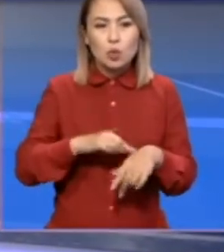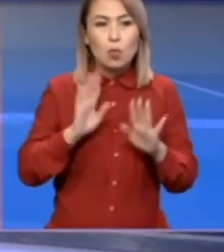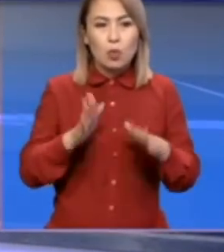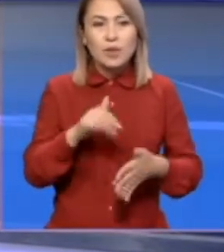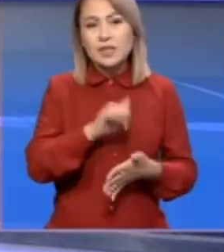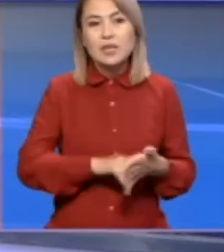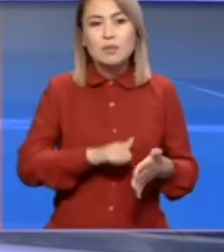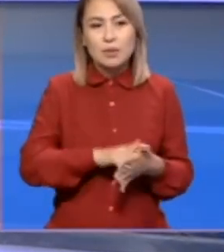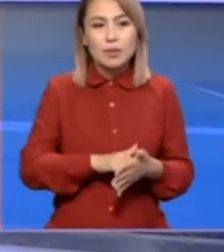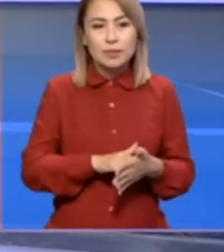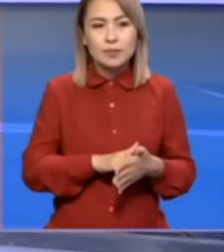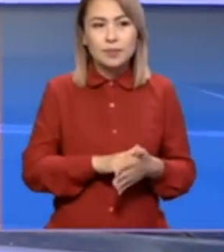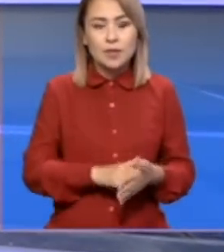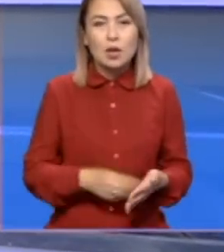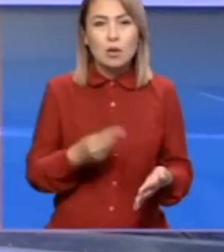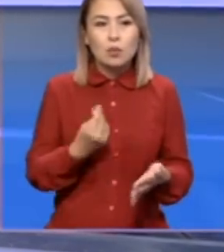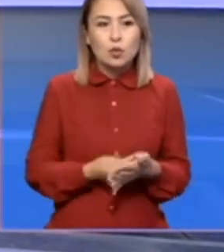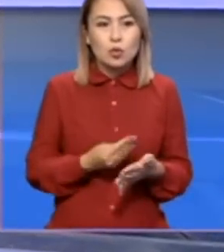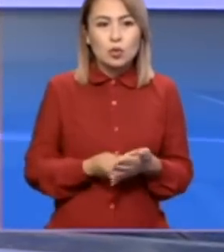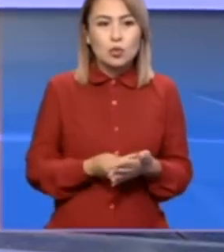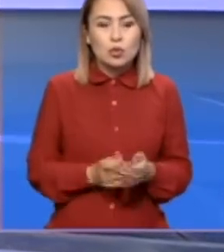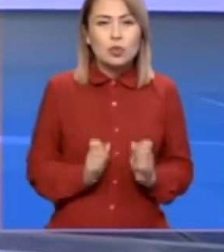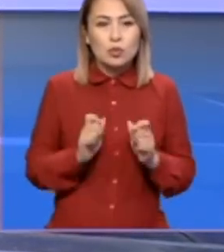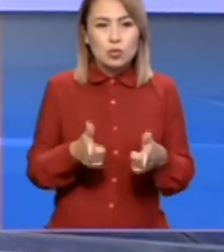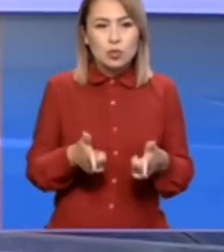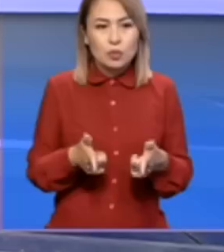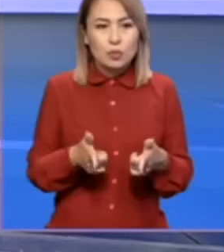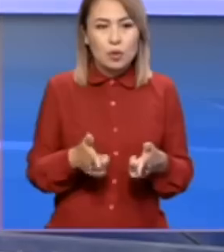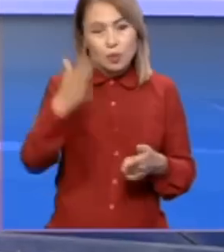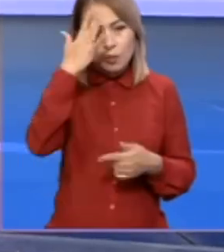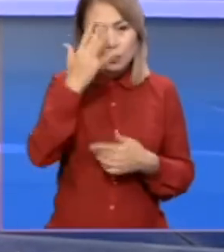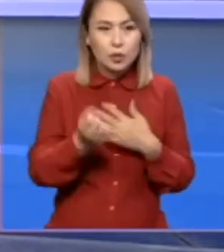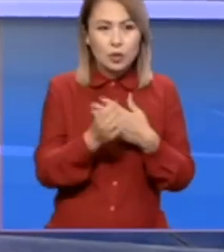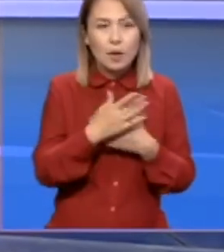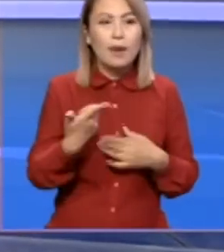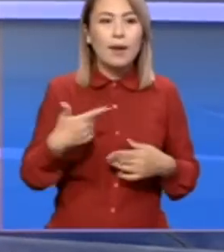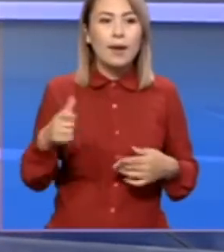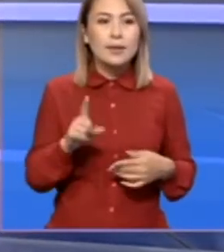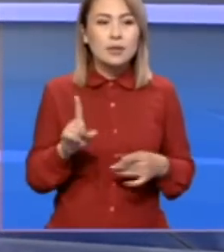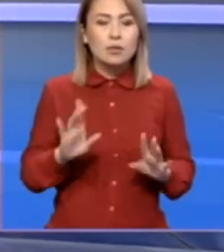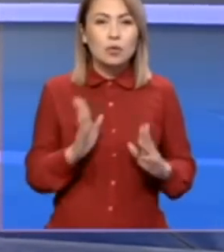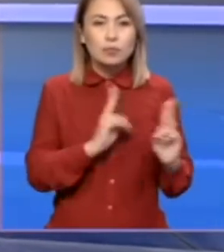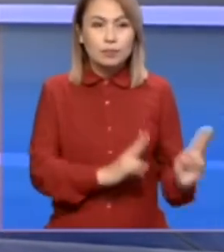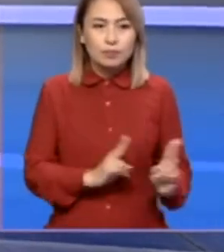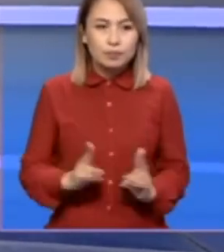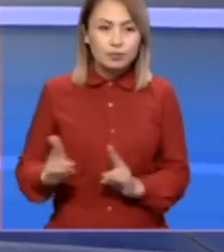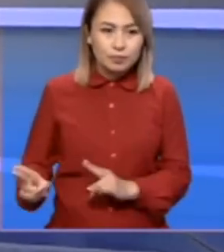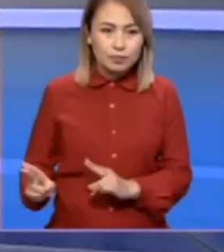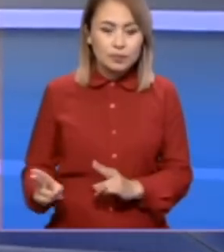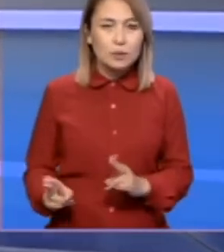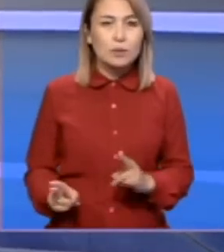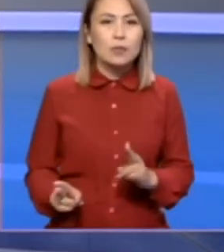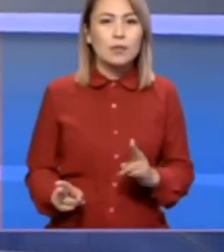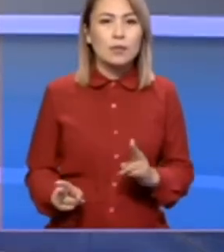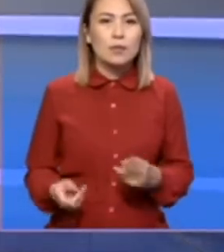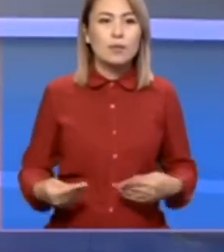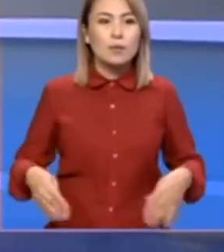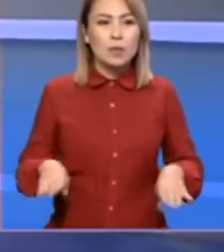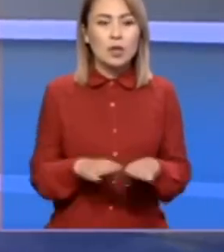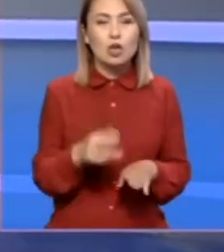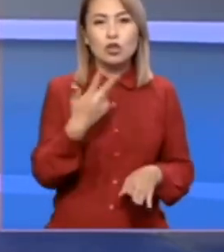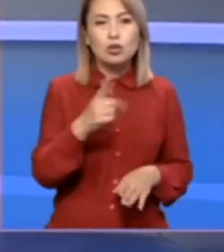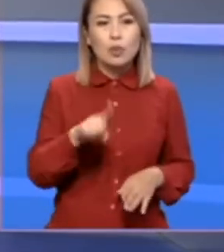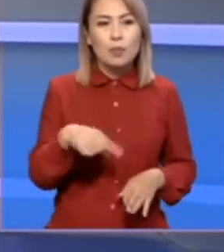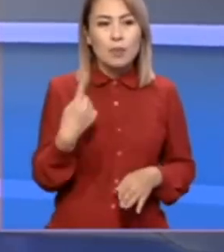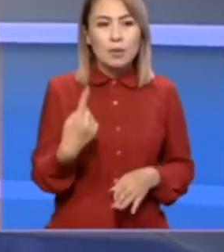Себебі бюджетке түсім мұнай газ өндірісі қалыптасып отыр, негізгі түсімді 3-тен